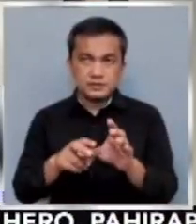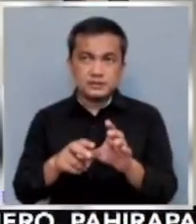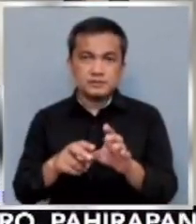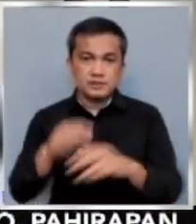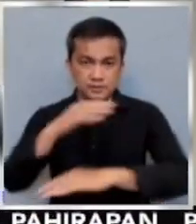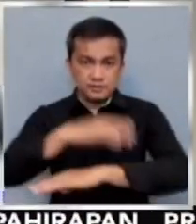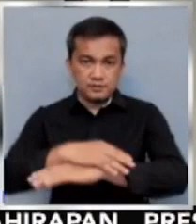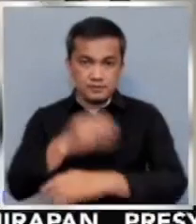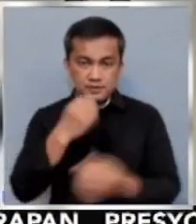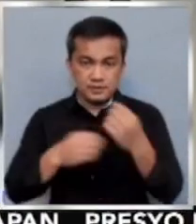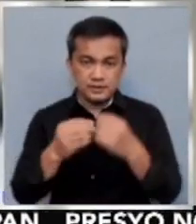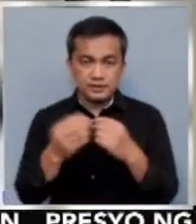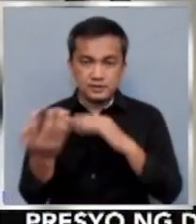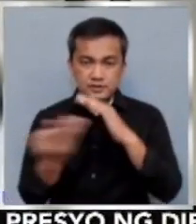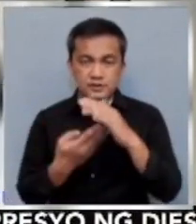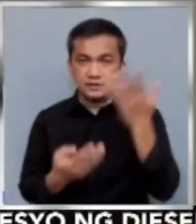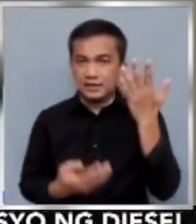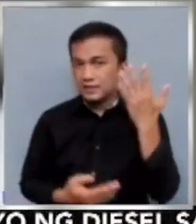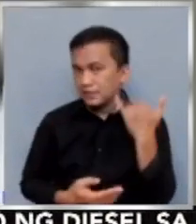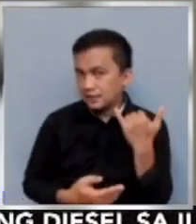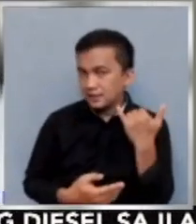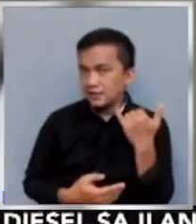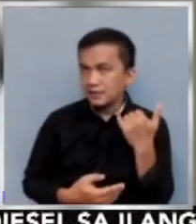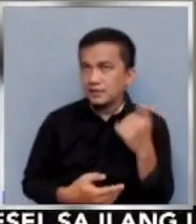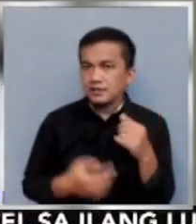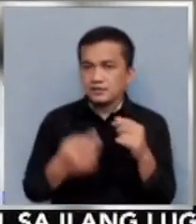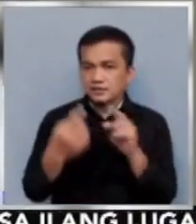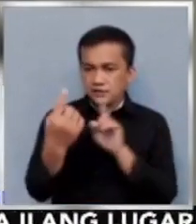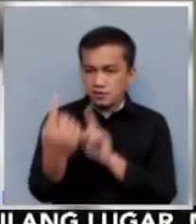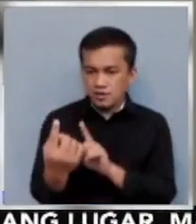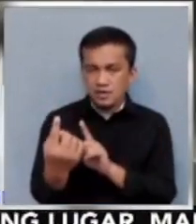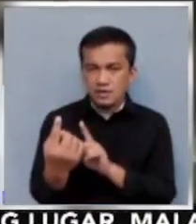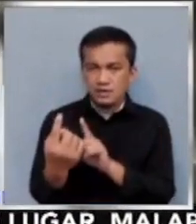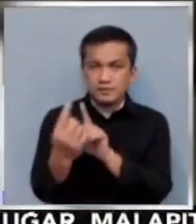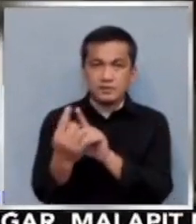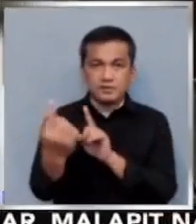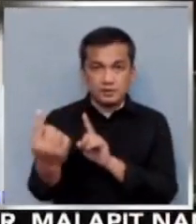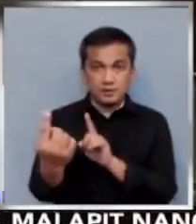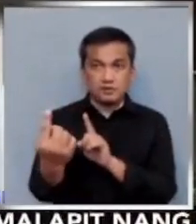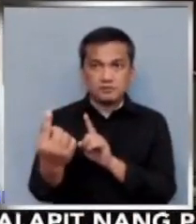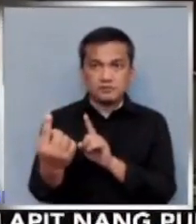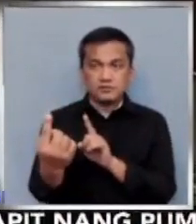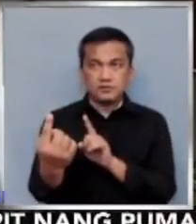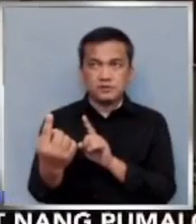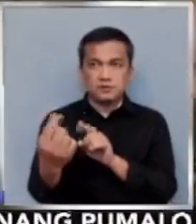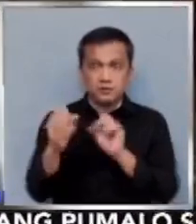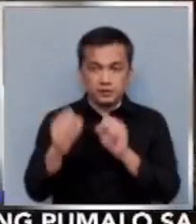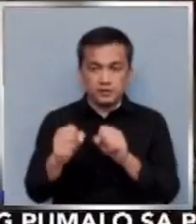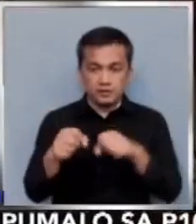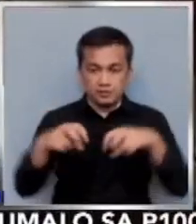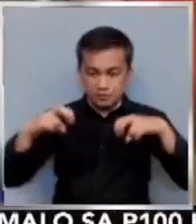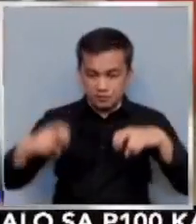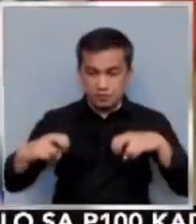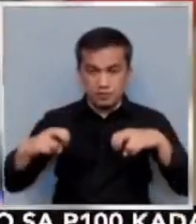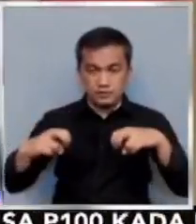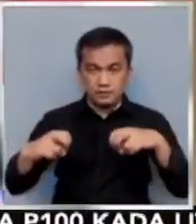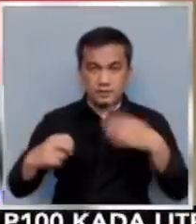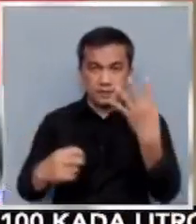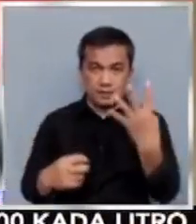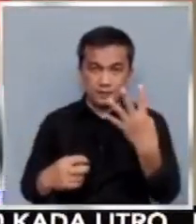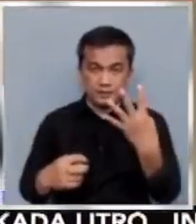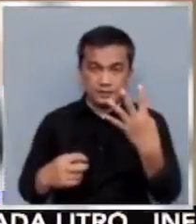Kung dati raw kasi, dalawahan at may social distancing pa ang pwedeng umupo sa pang-apatang lamesa.